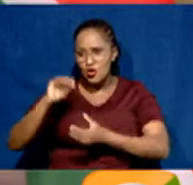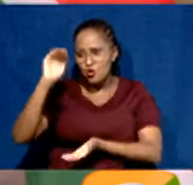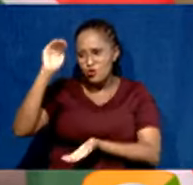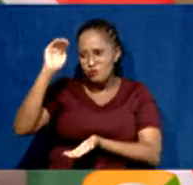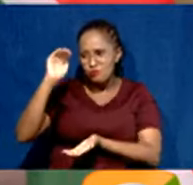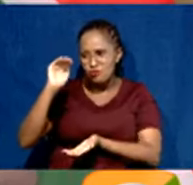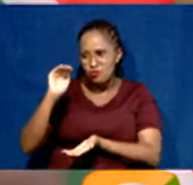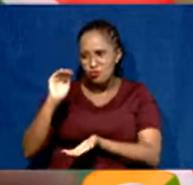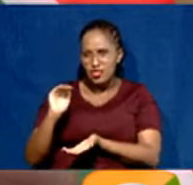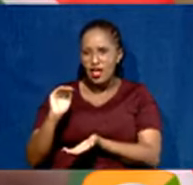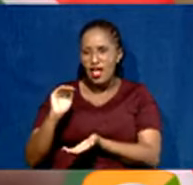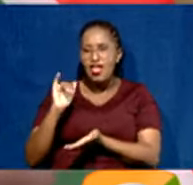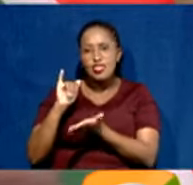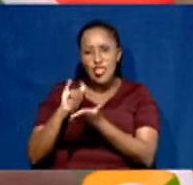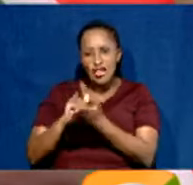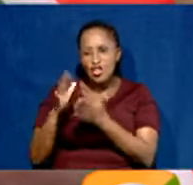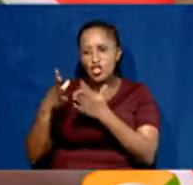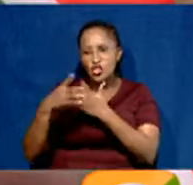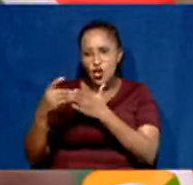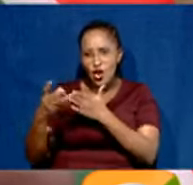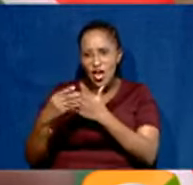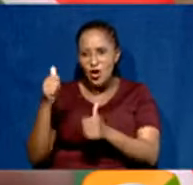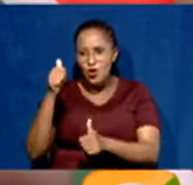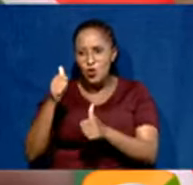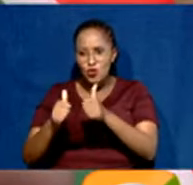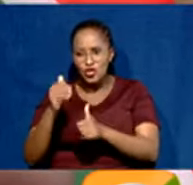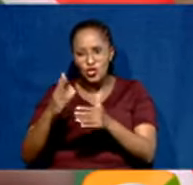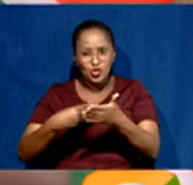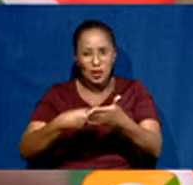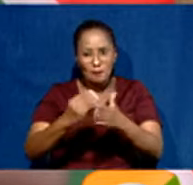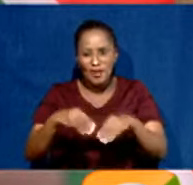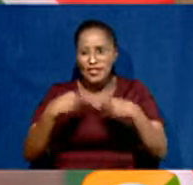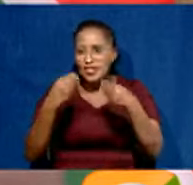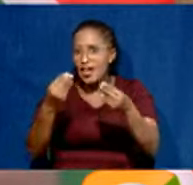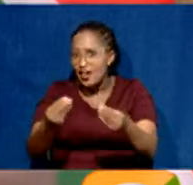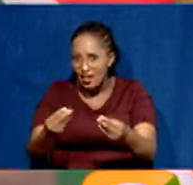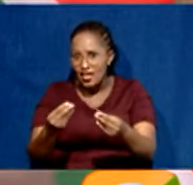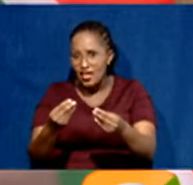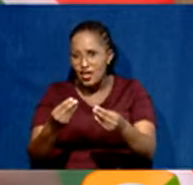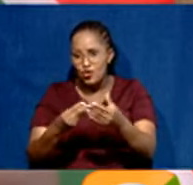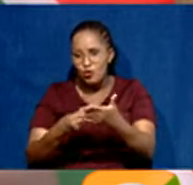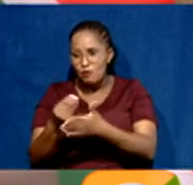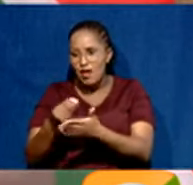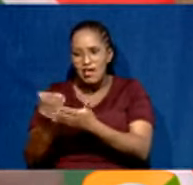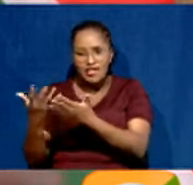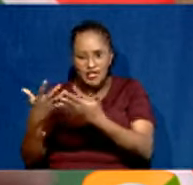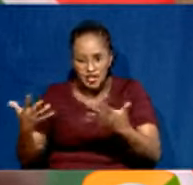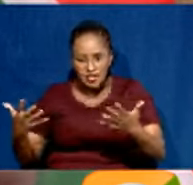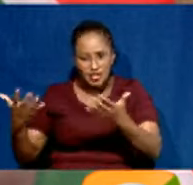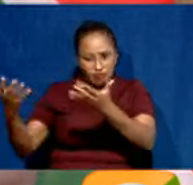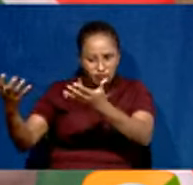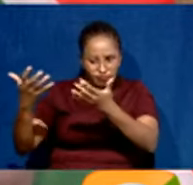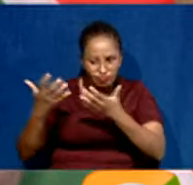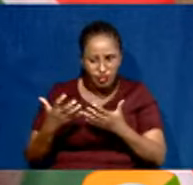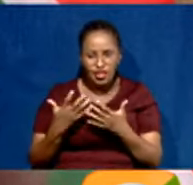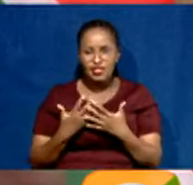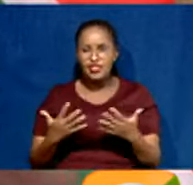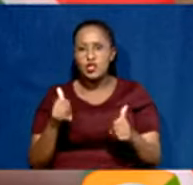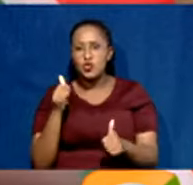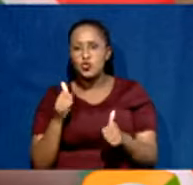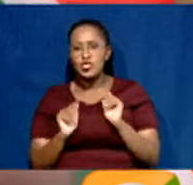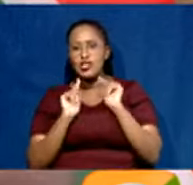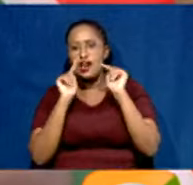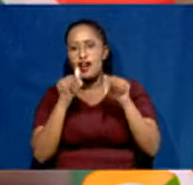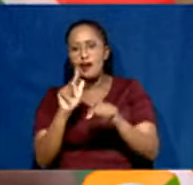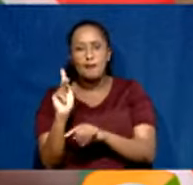kupunguza ile dola ambazo pesa ambazo tunatumia ya kigeni kuagiza vitu ambazo